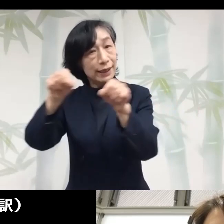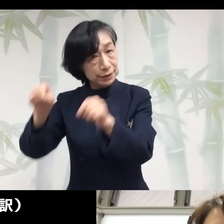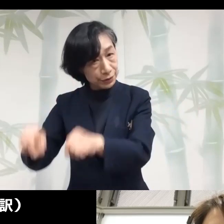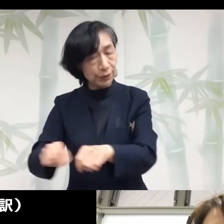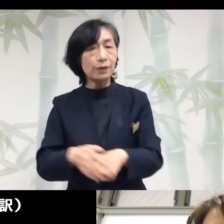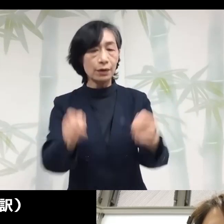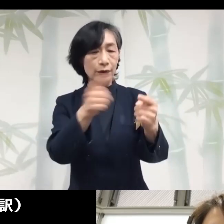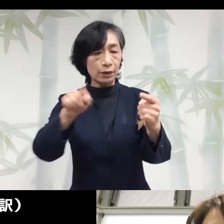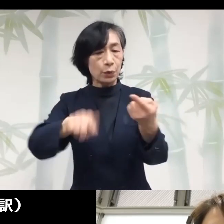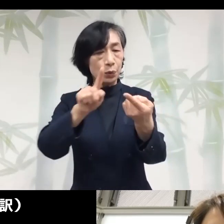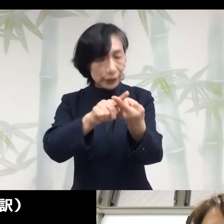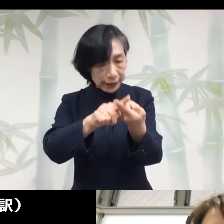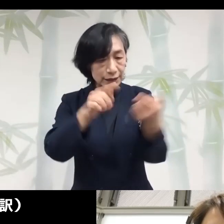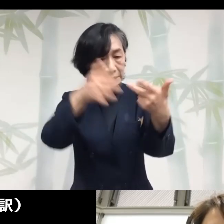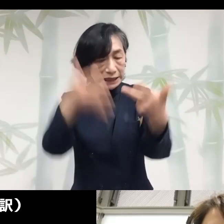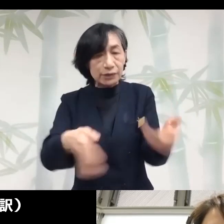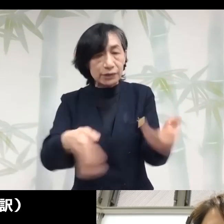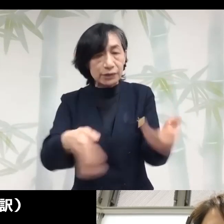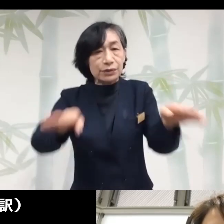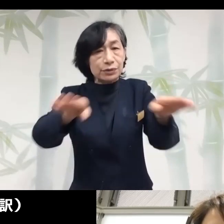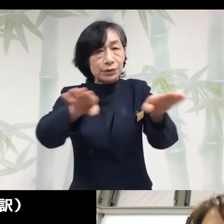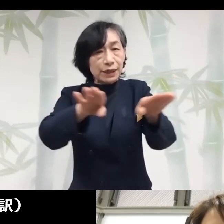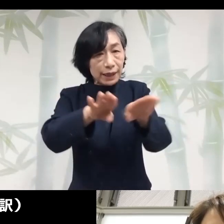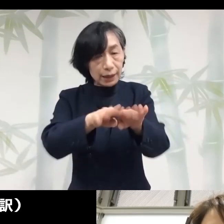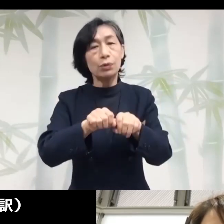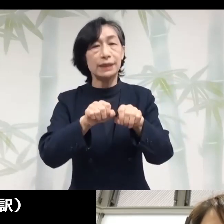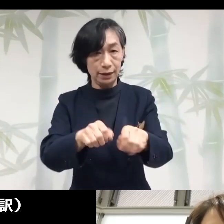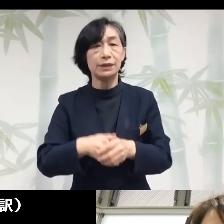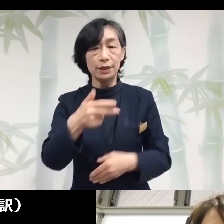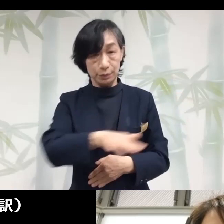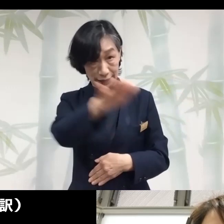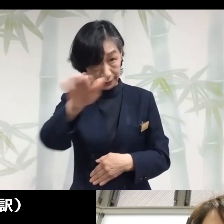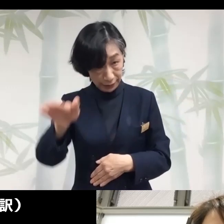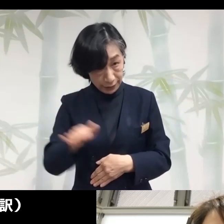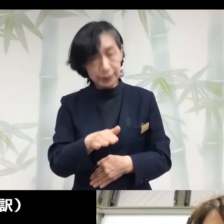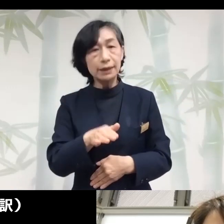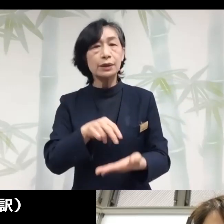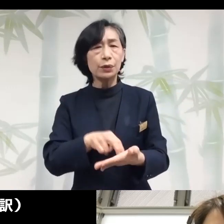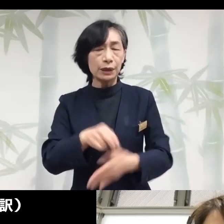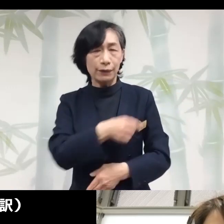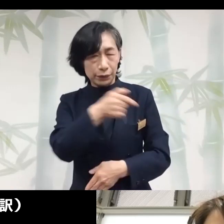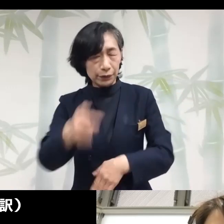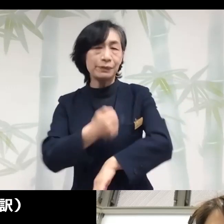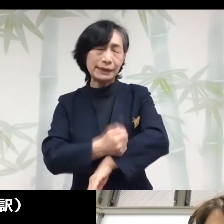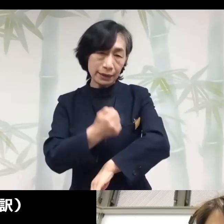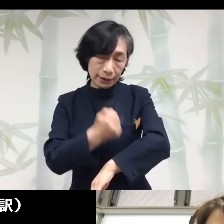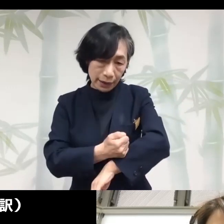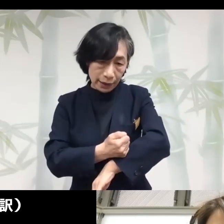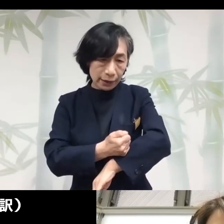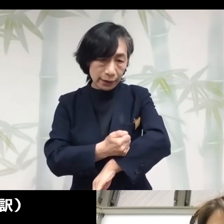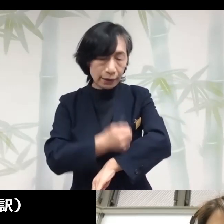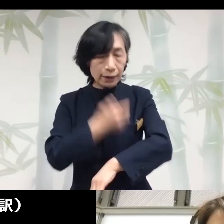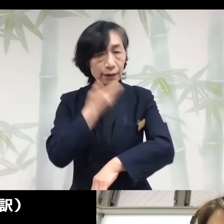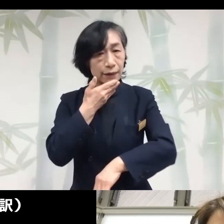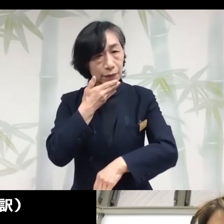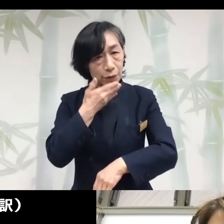共施設の閉館等を行って、市民の皆さんにはですね、大変ご不便とご